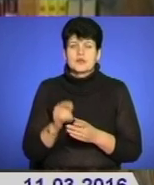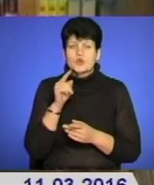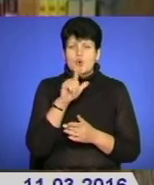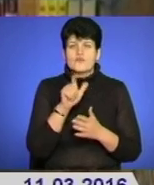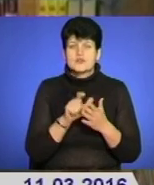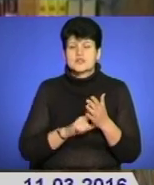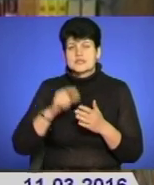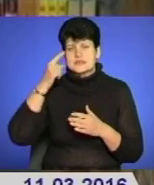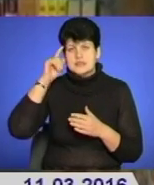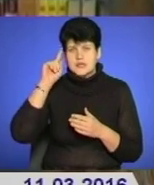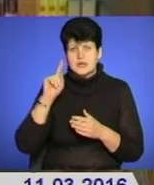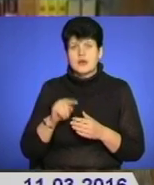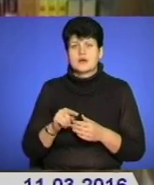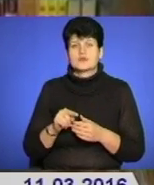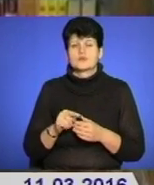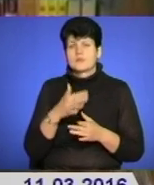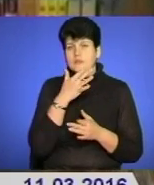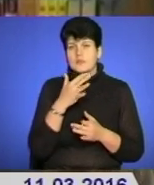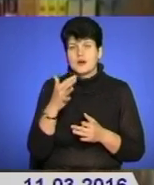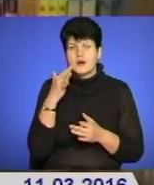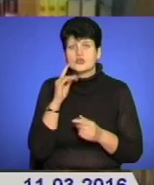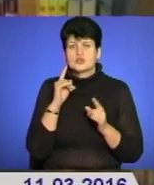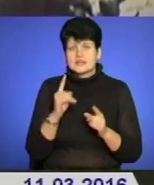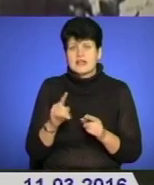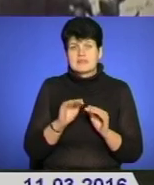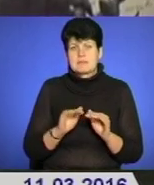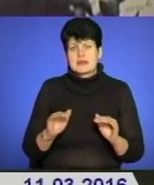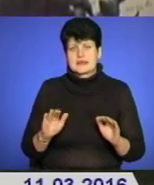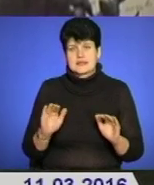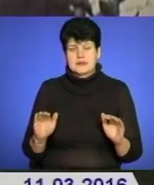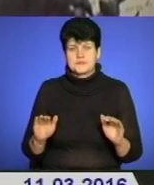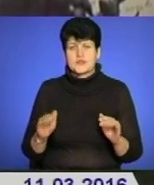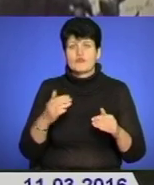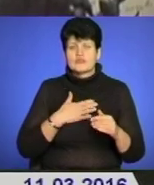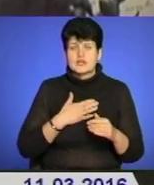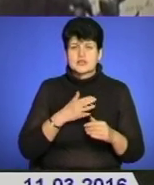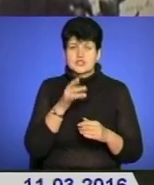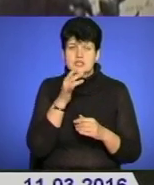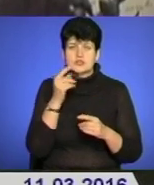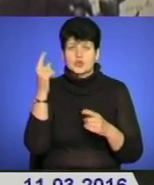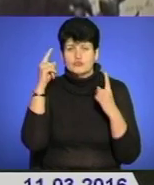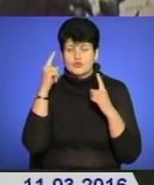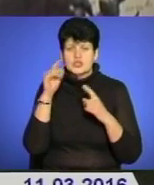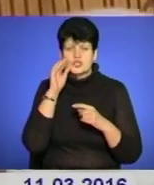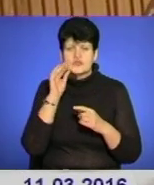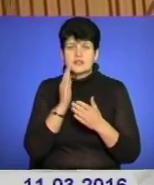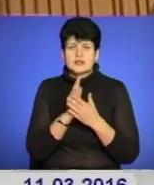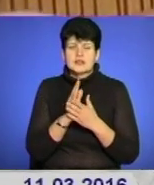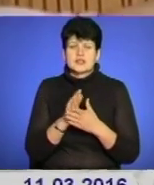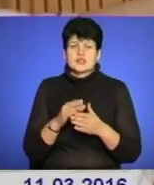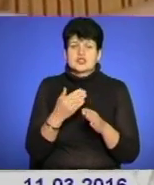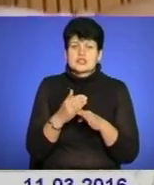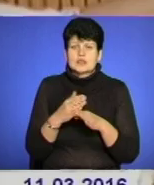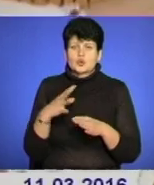віршів знають багато навіть малих дітей. У наш час творчість Шевченка стала невід'ємною часткою духовного